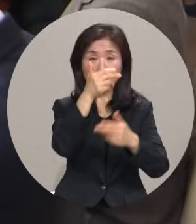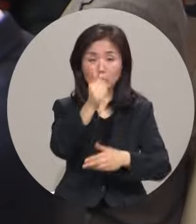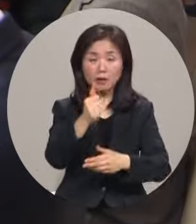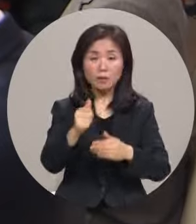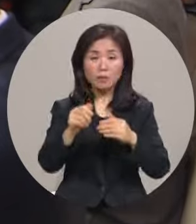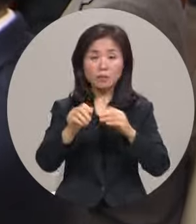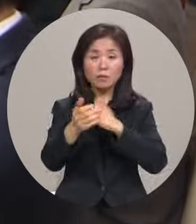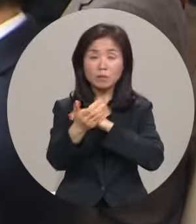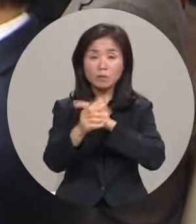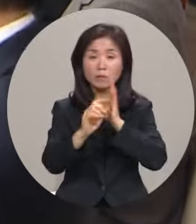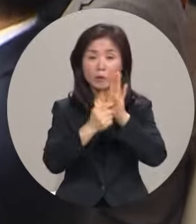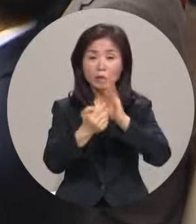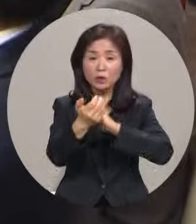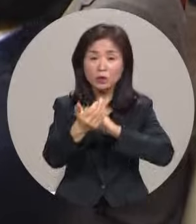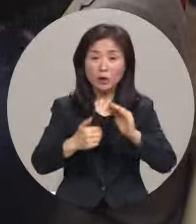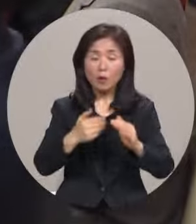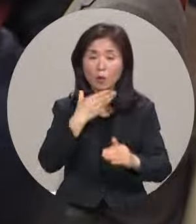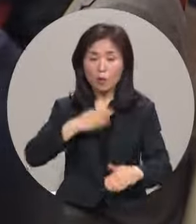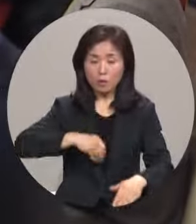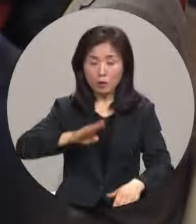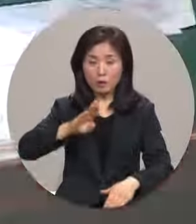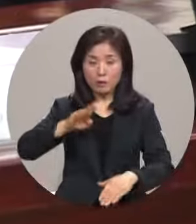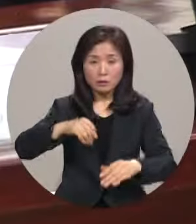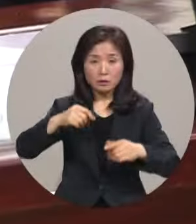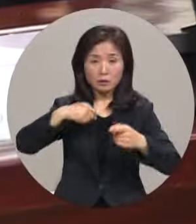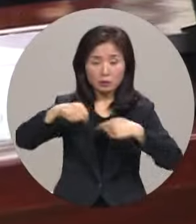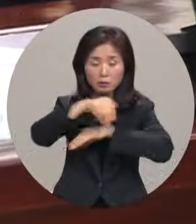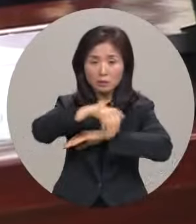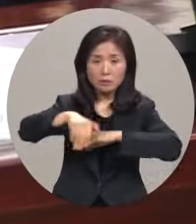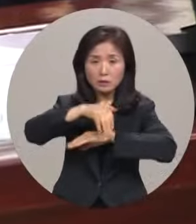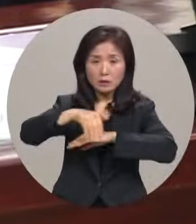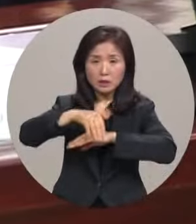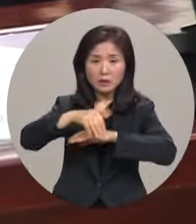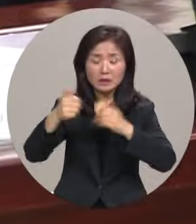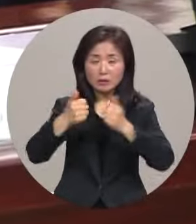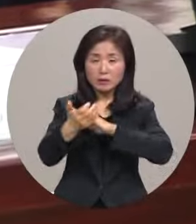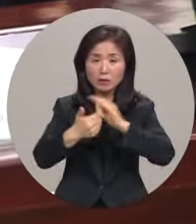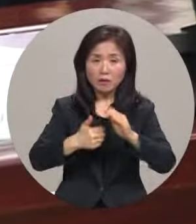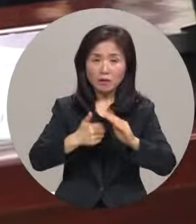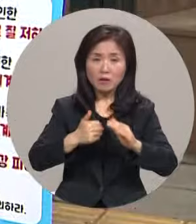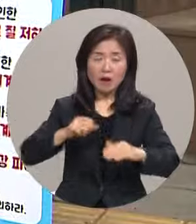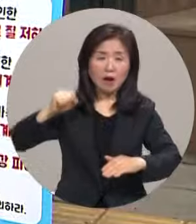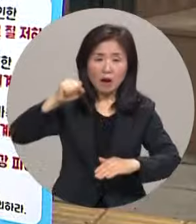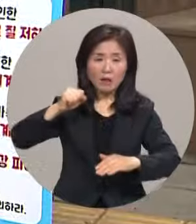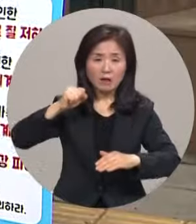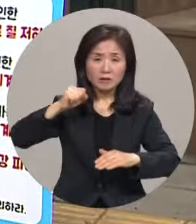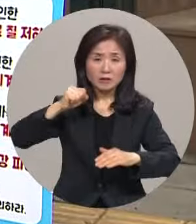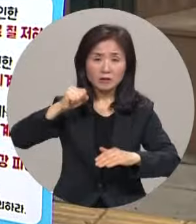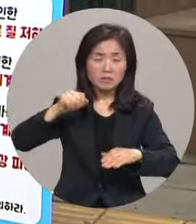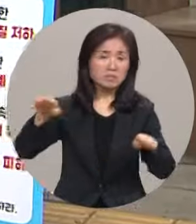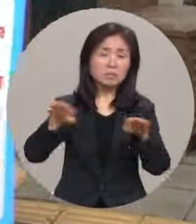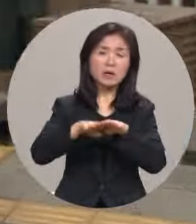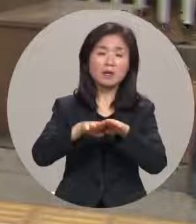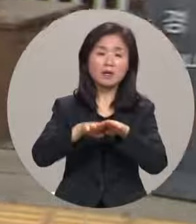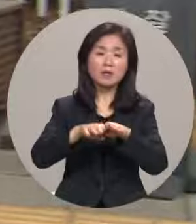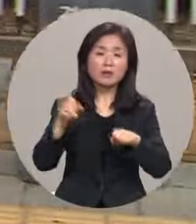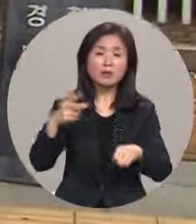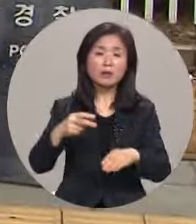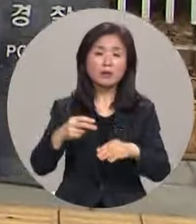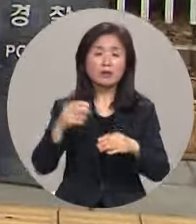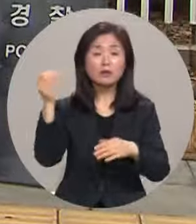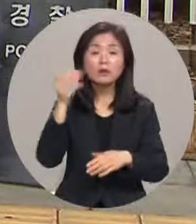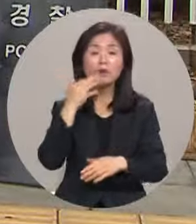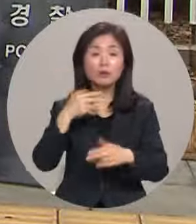보건의료정책 심에 항의하며 불참한 뒤 사퇴를 선언했고 서울의사 협회장은 서울청사 앞에서